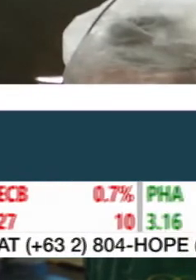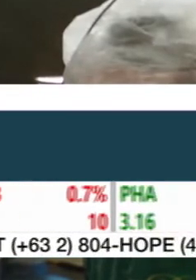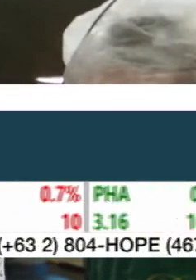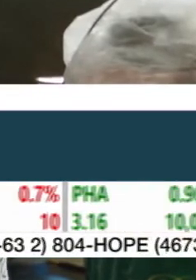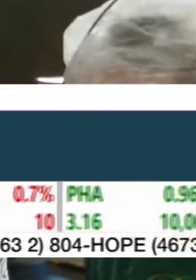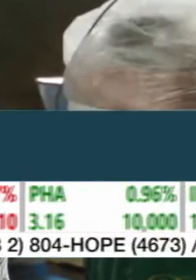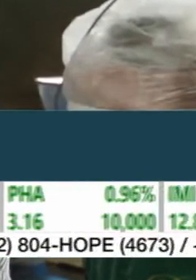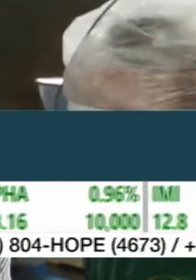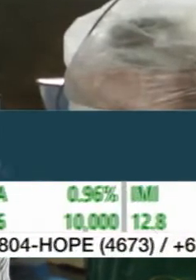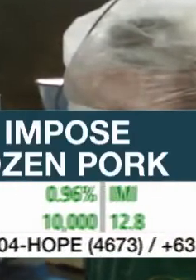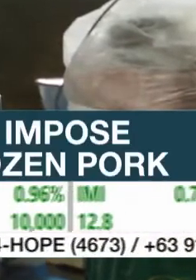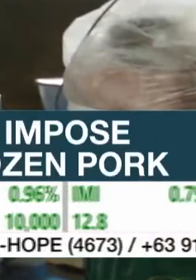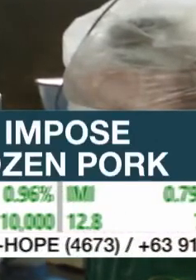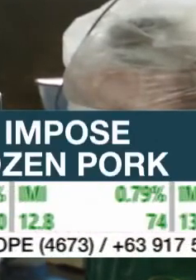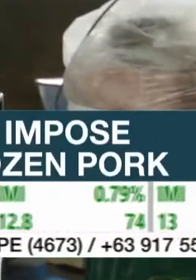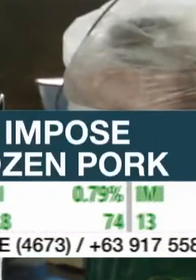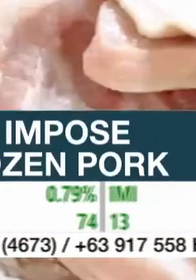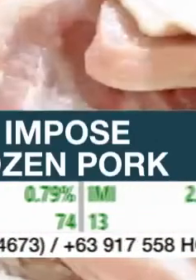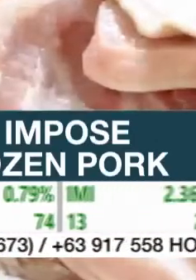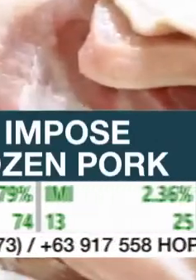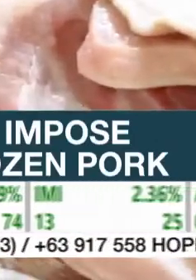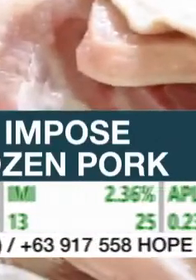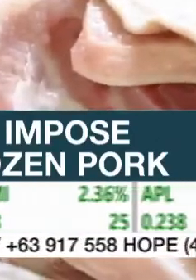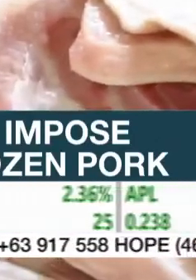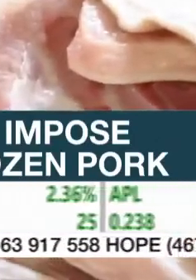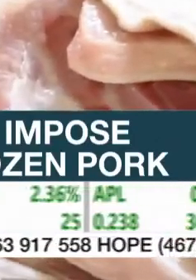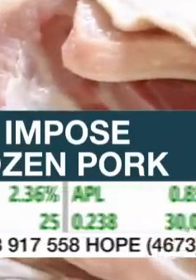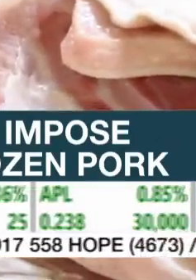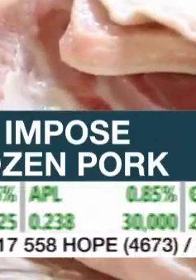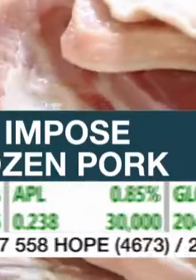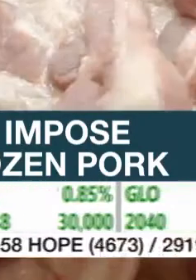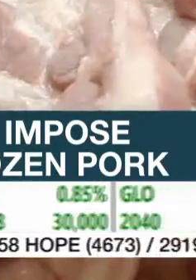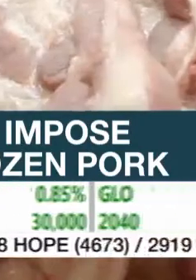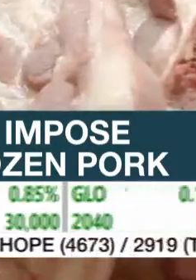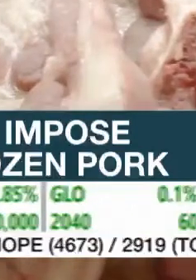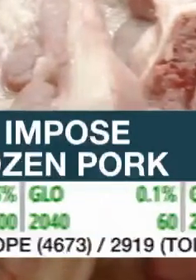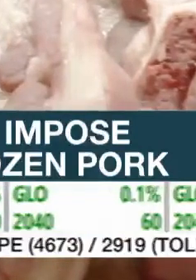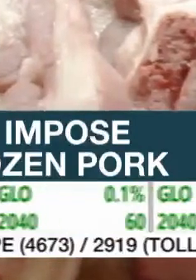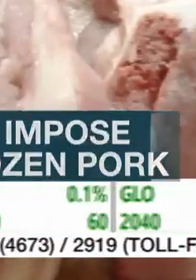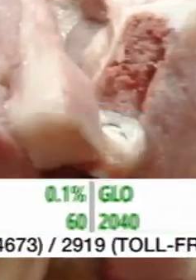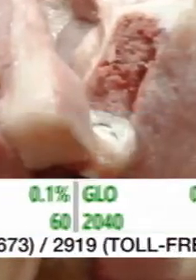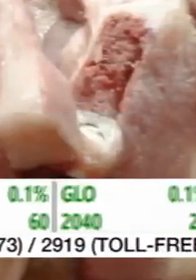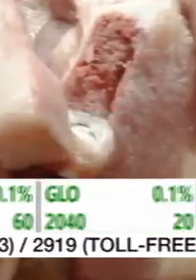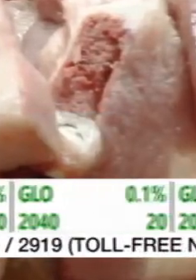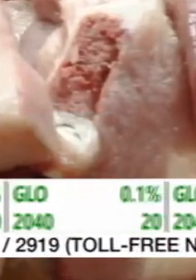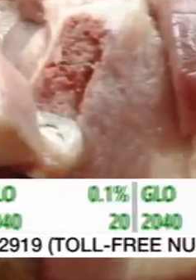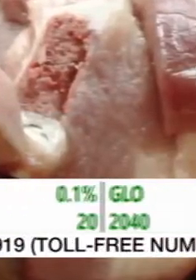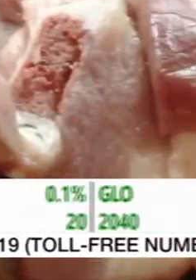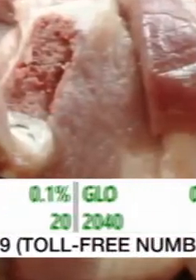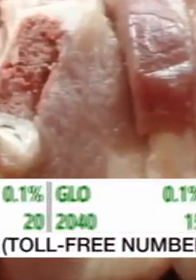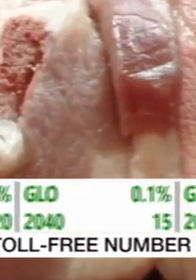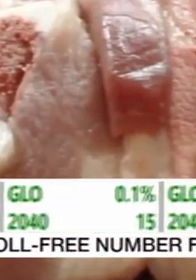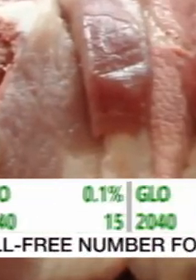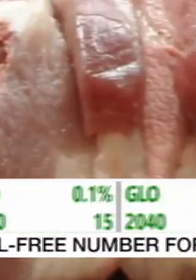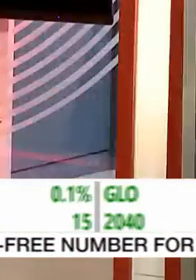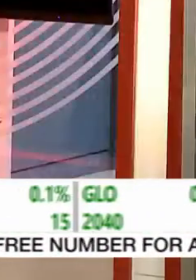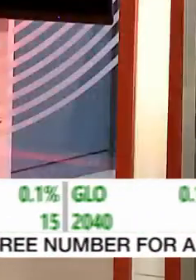mag-fresh meat kami kung anong magandang April Rafales, ABS-CBN News.